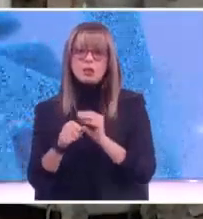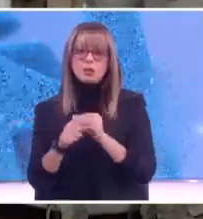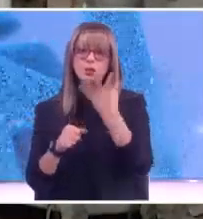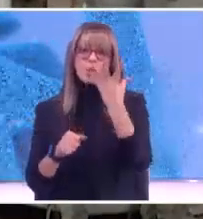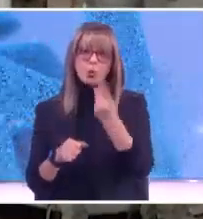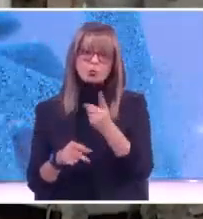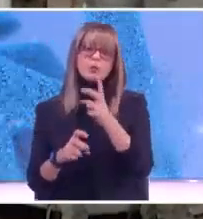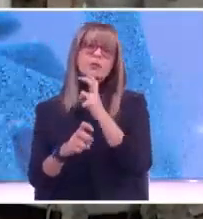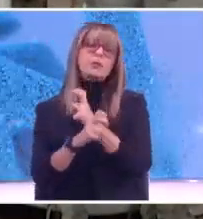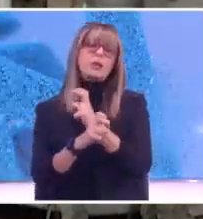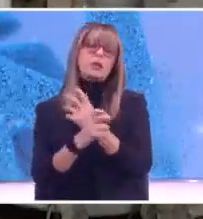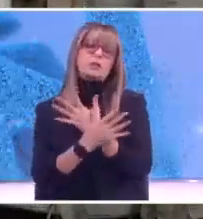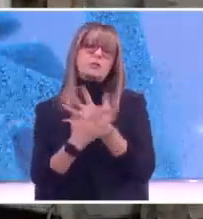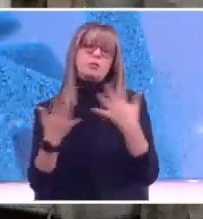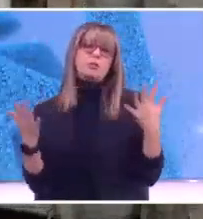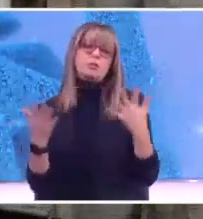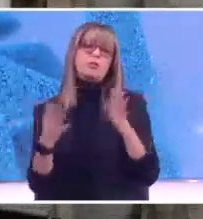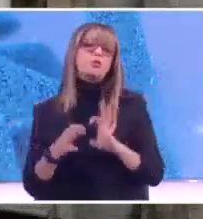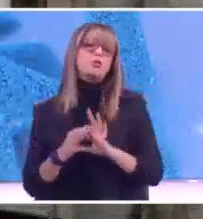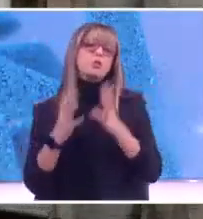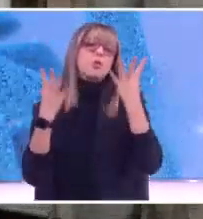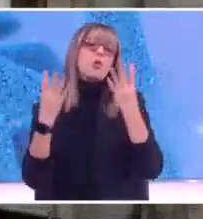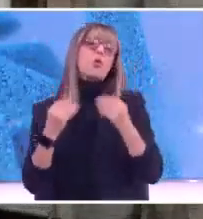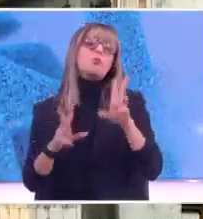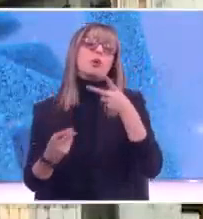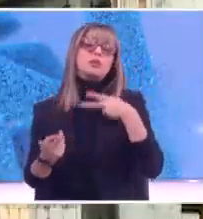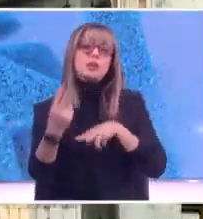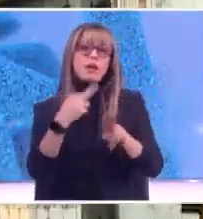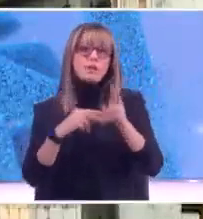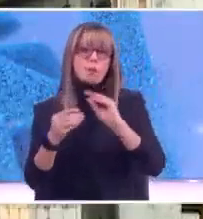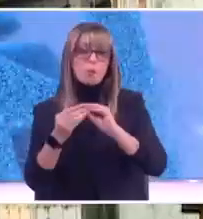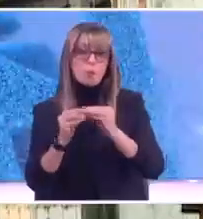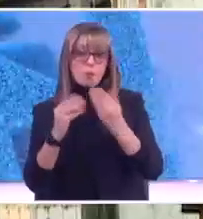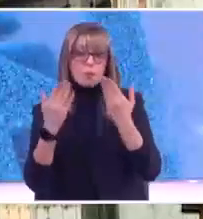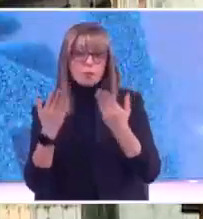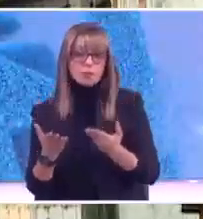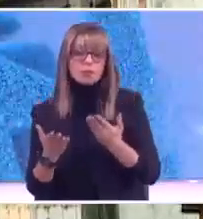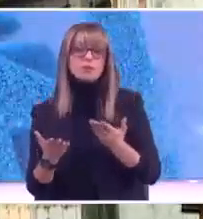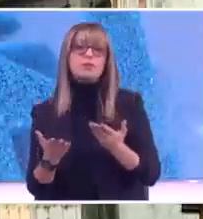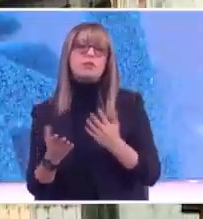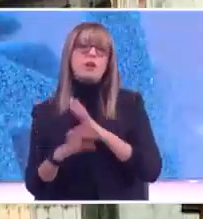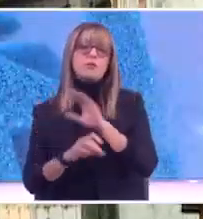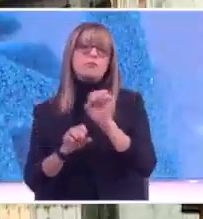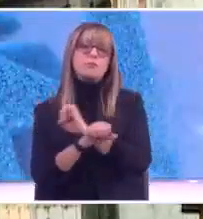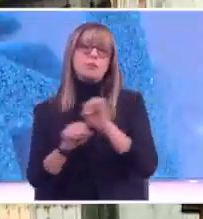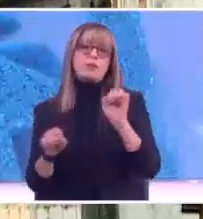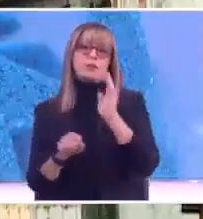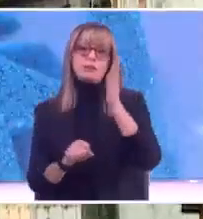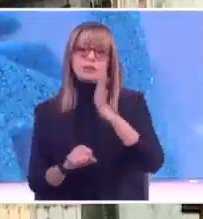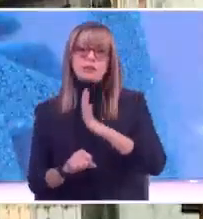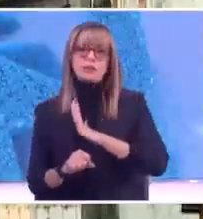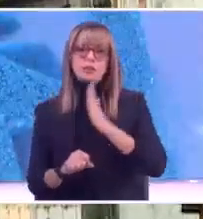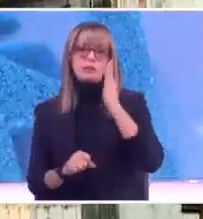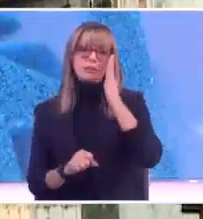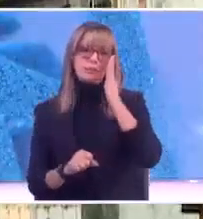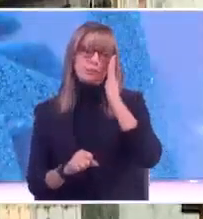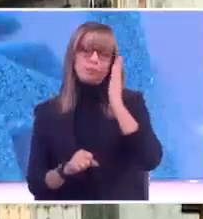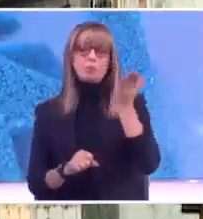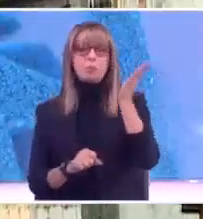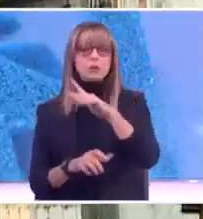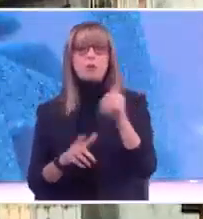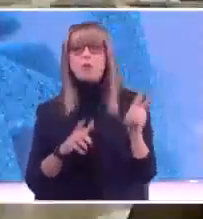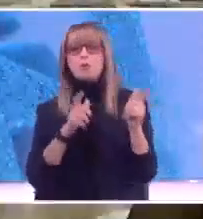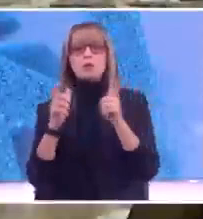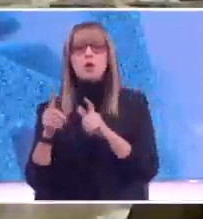da risk oluşturuyor. Çözülemeyen trafik sorunu milyonlarca dolarlı kayba yol açıyor. Bir başka sorunsa